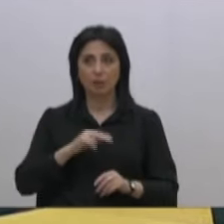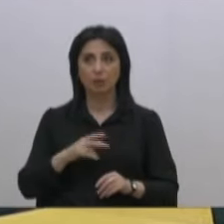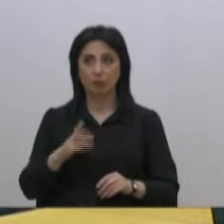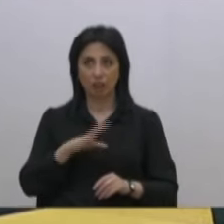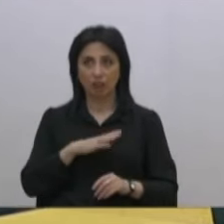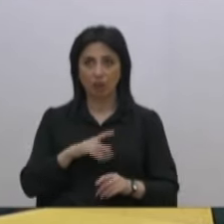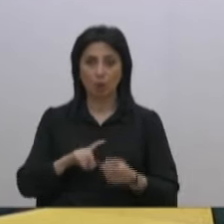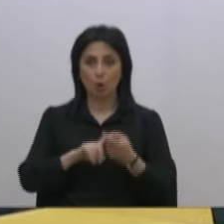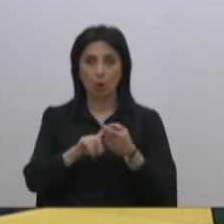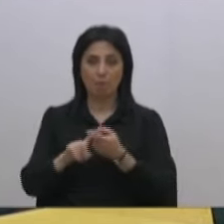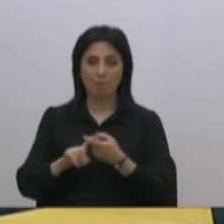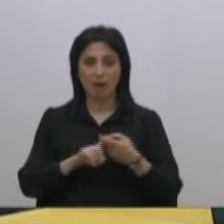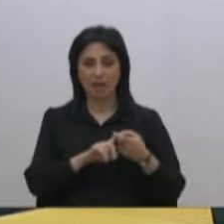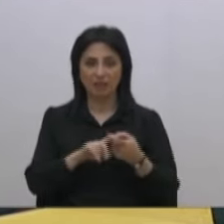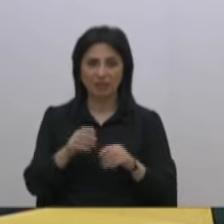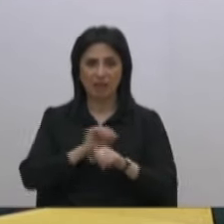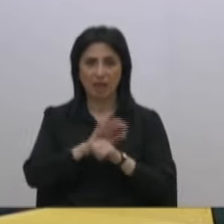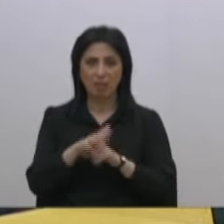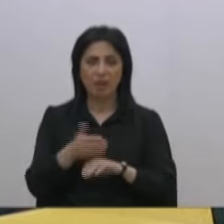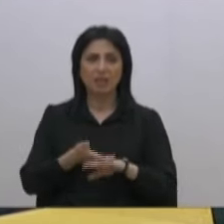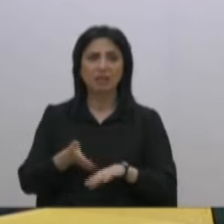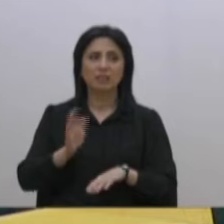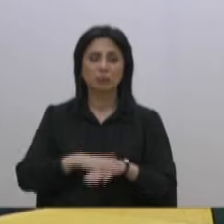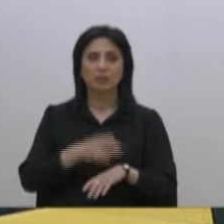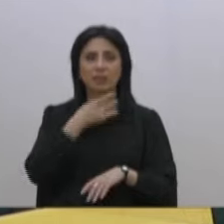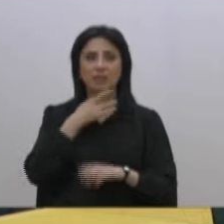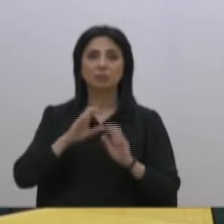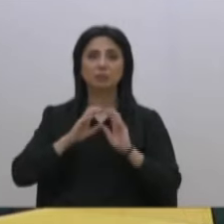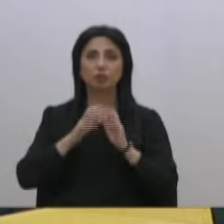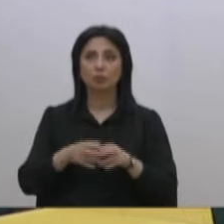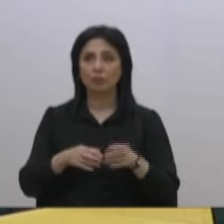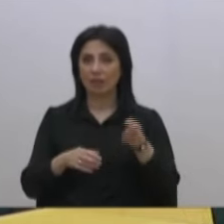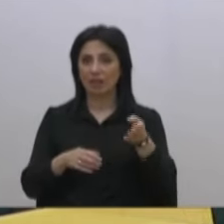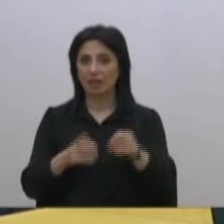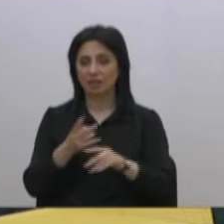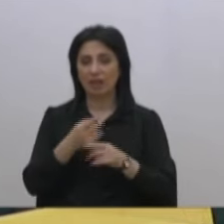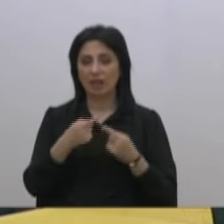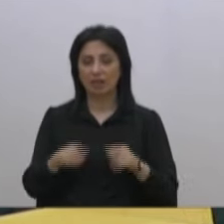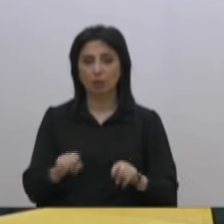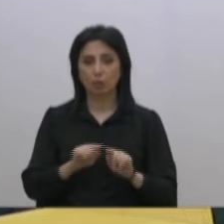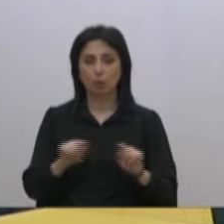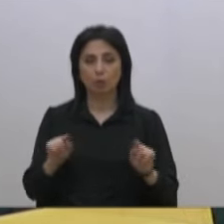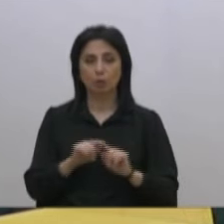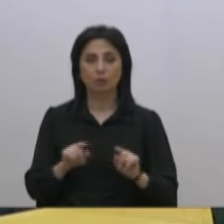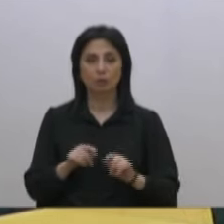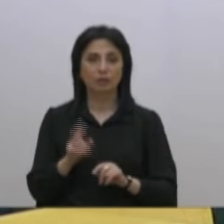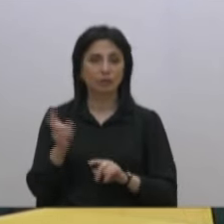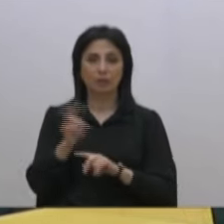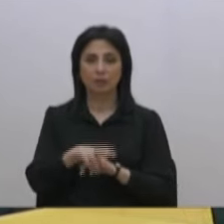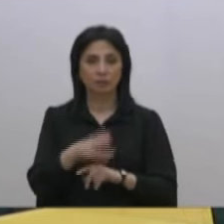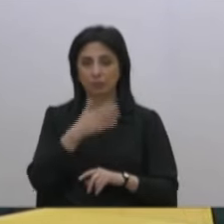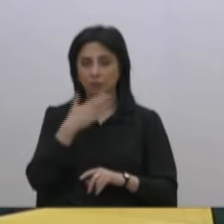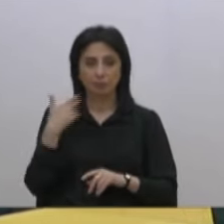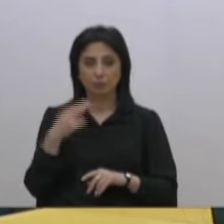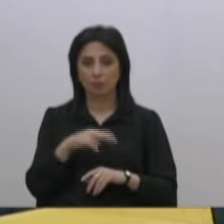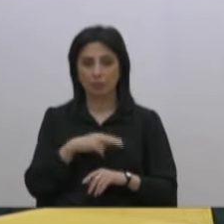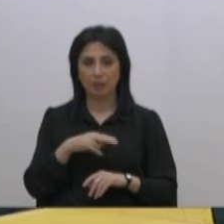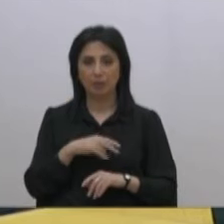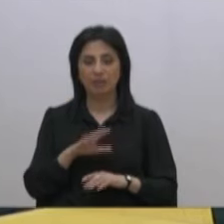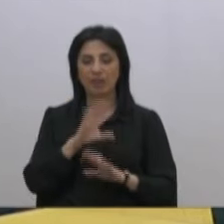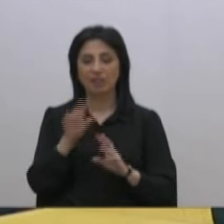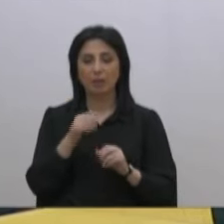იყო პანდემია, იყო ურთულესი კრიზისი მთელ მსოფლიოში, ეს რადიკალური ოპოზიცია არ შემოვიდა პარლამენტში